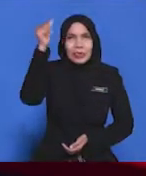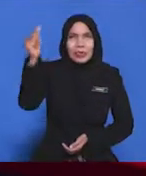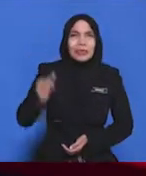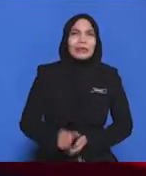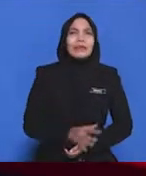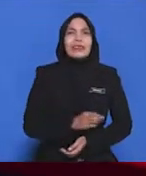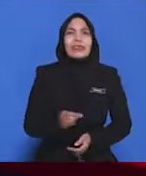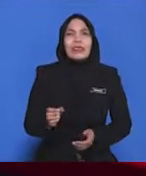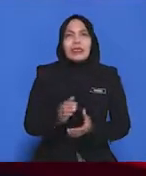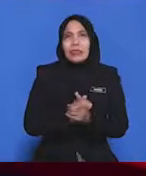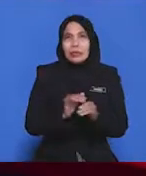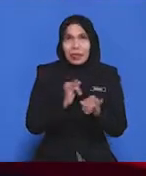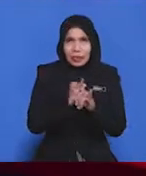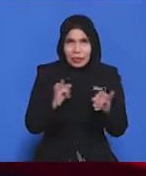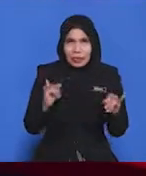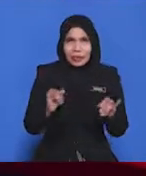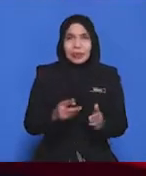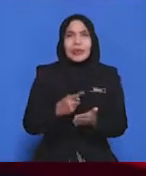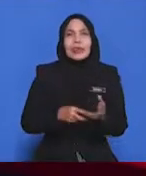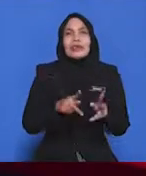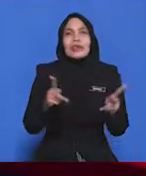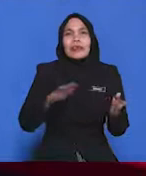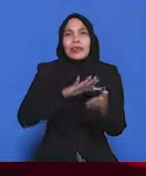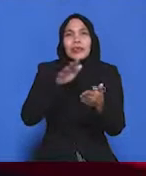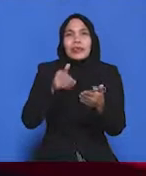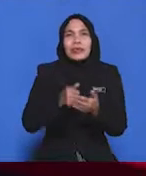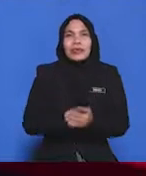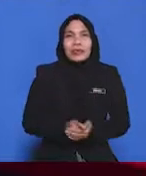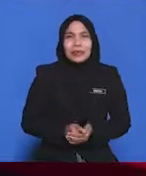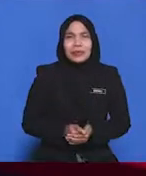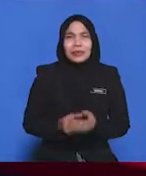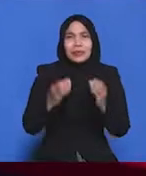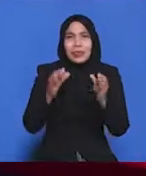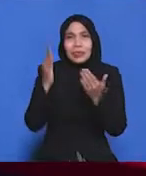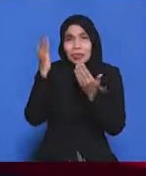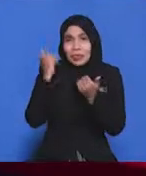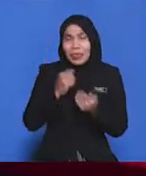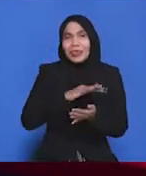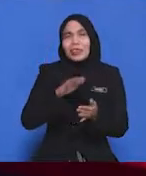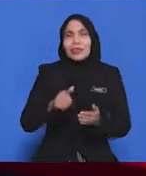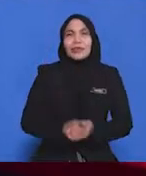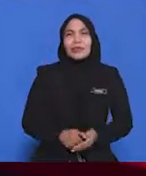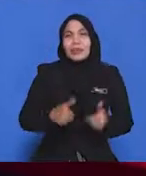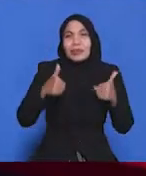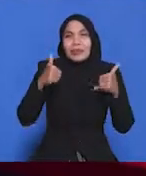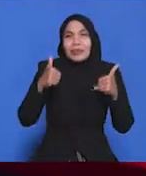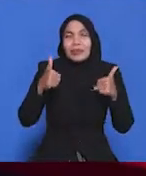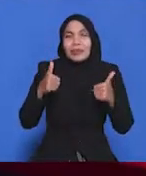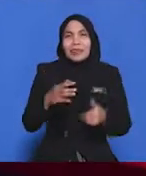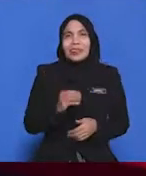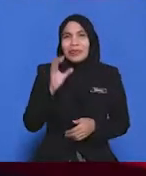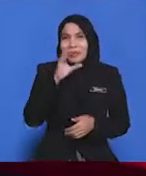Assalamualaikum dan selamat sejahtera. Apa khabar semua? Cikgu harap semua berada dalam keadaan sihat dan